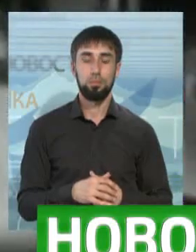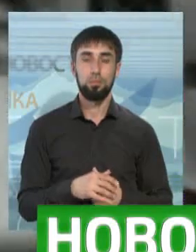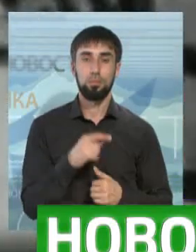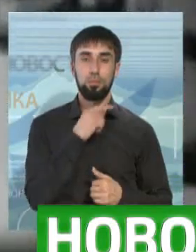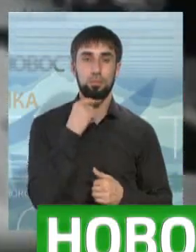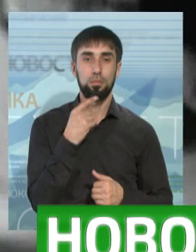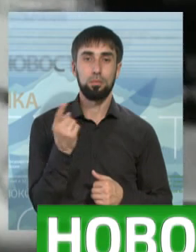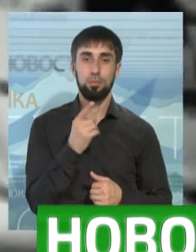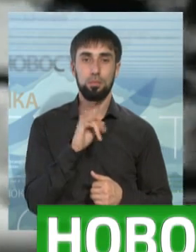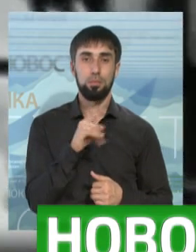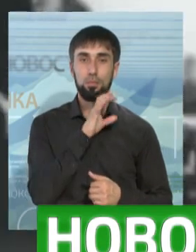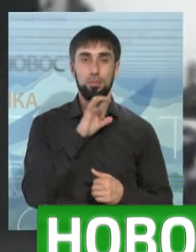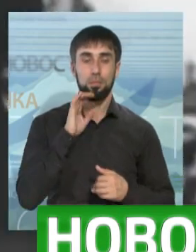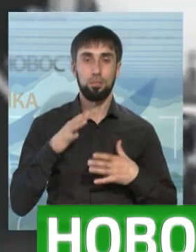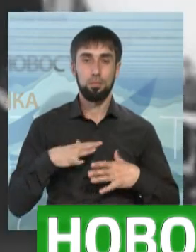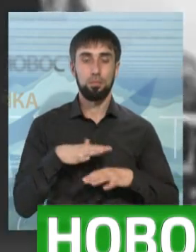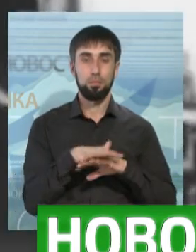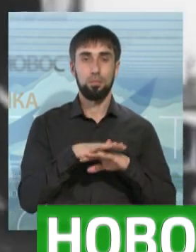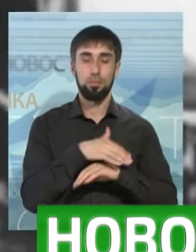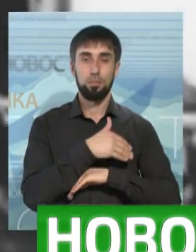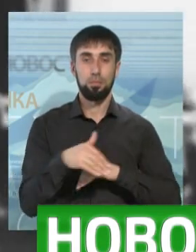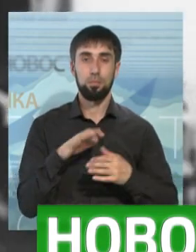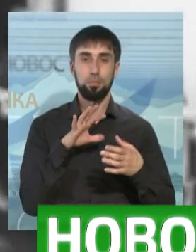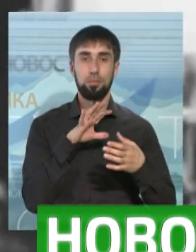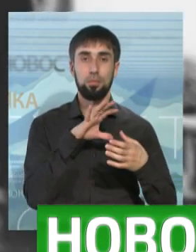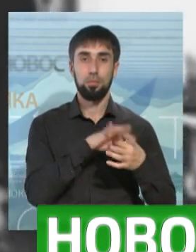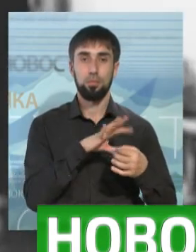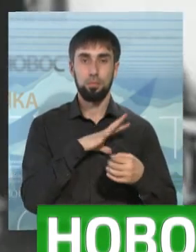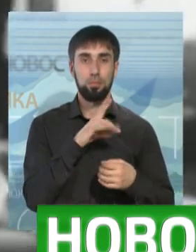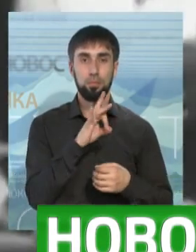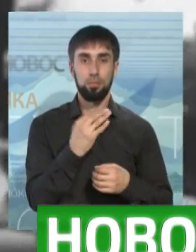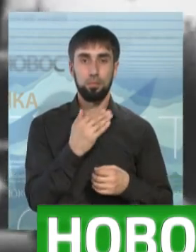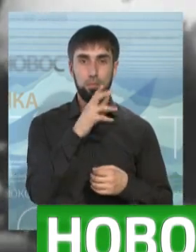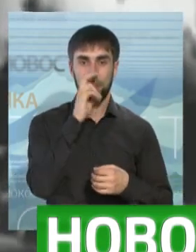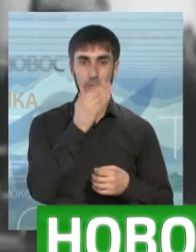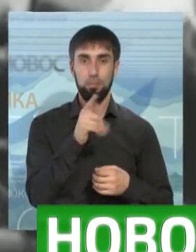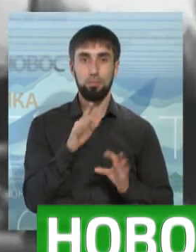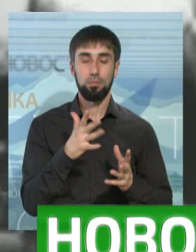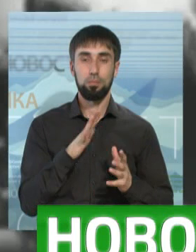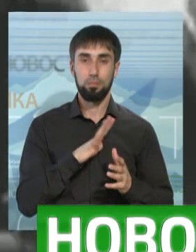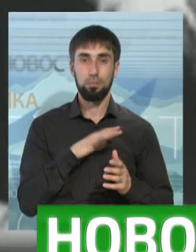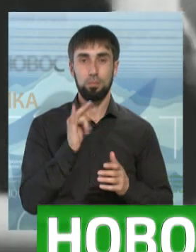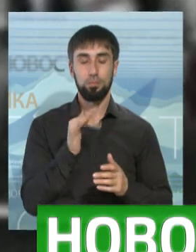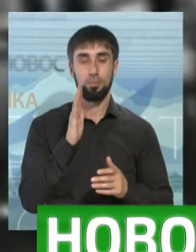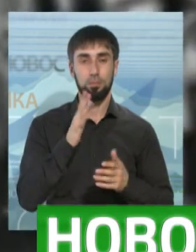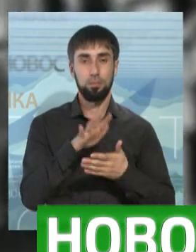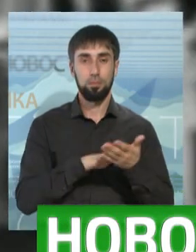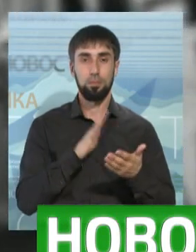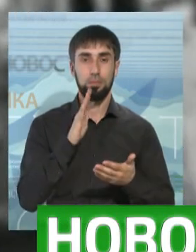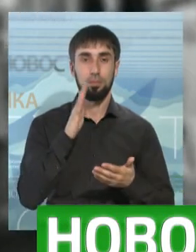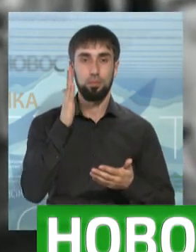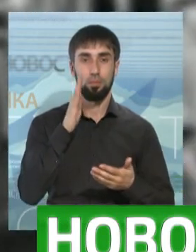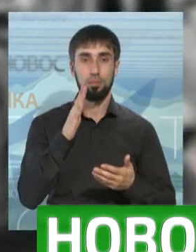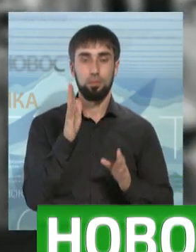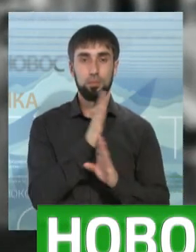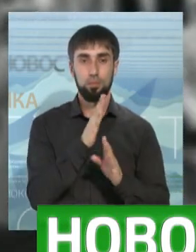Ингуши – первые из северокавказских народов, официально присоединились к российскому государству. Это событие, пожалуй, и определило дальнейшую судьбу нашей